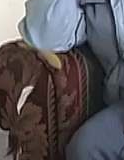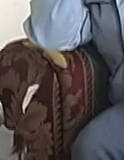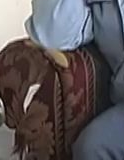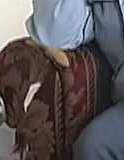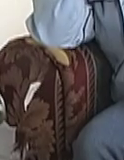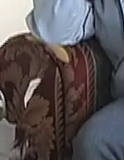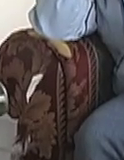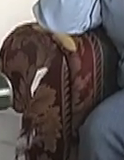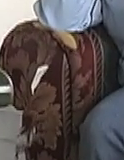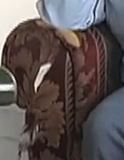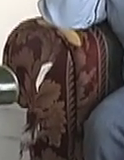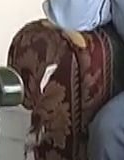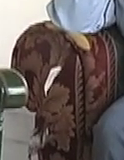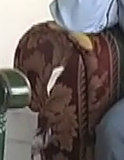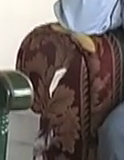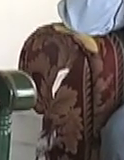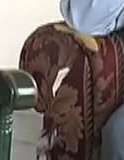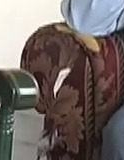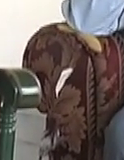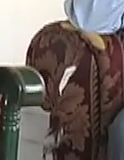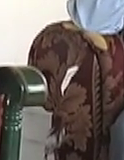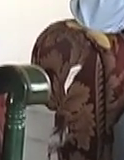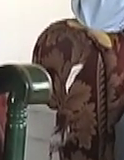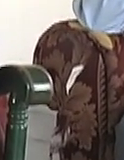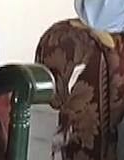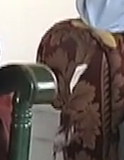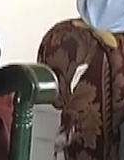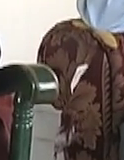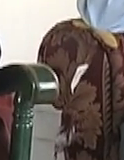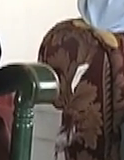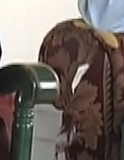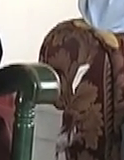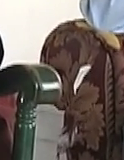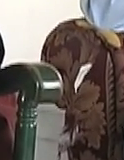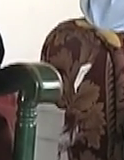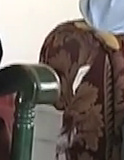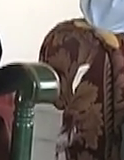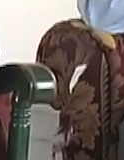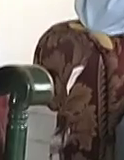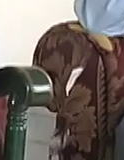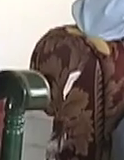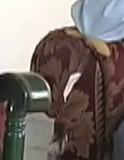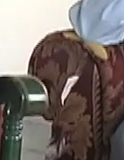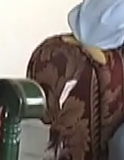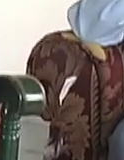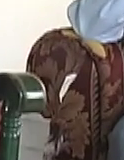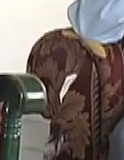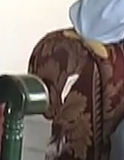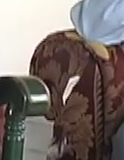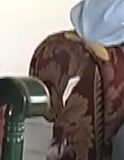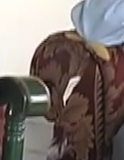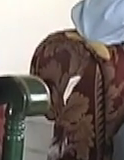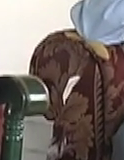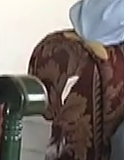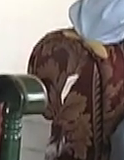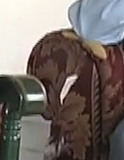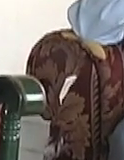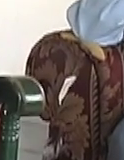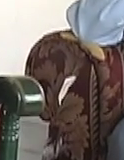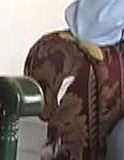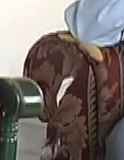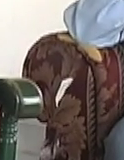Nanuta ka lang, inuto kami tuhangit mga kauli haktaw ngito kami ito kauli